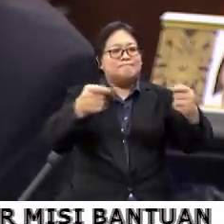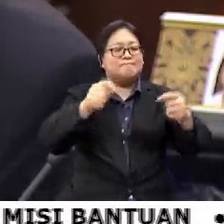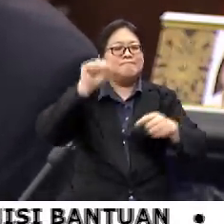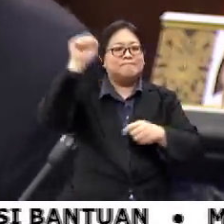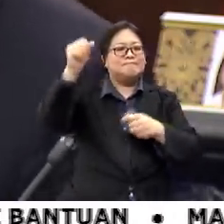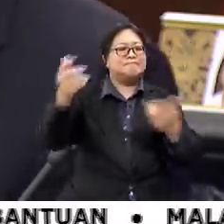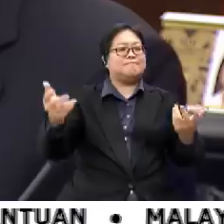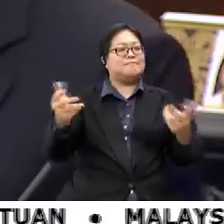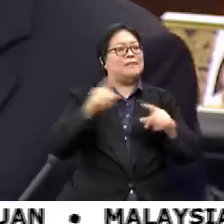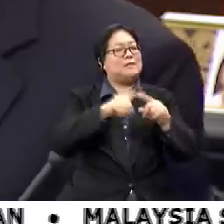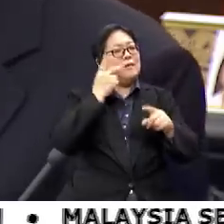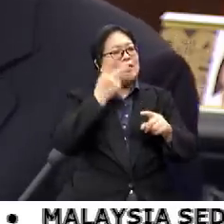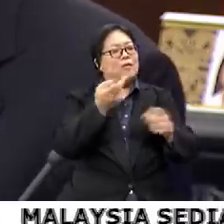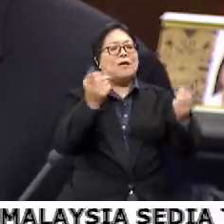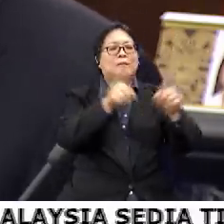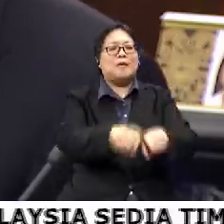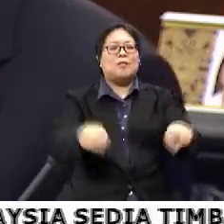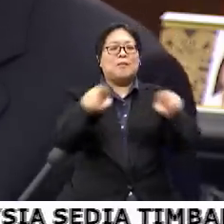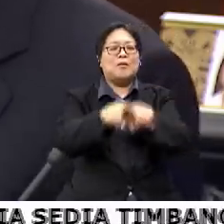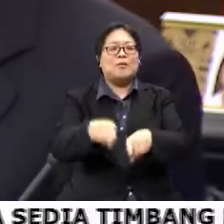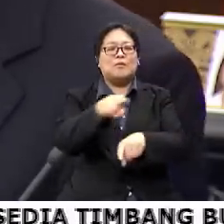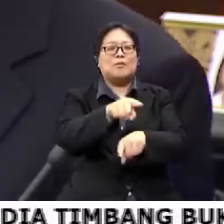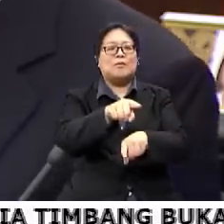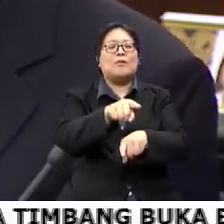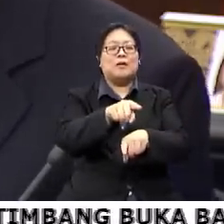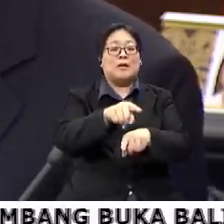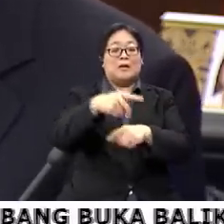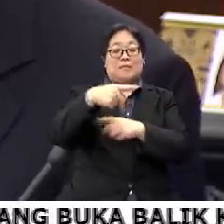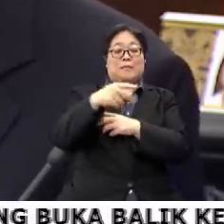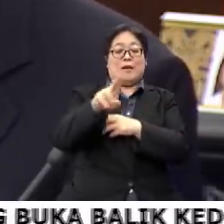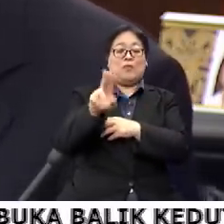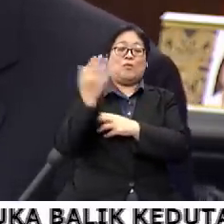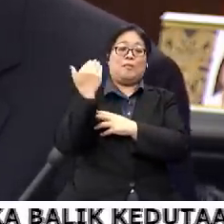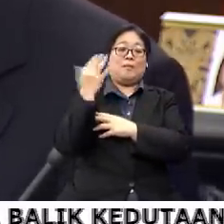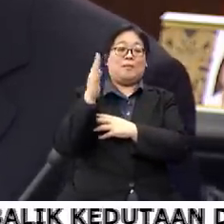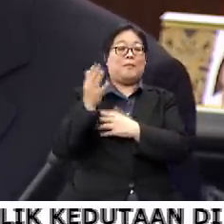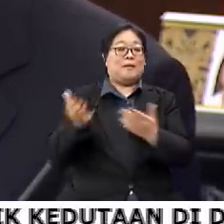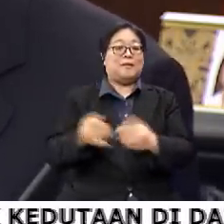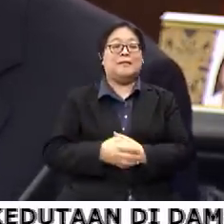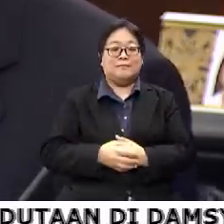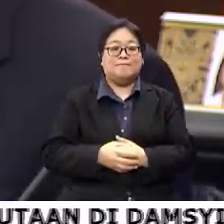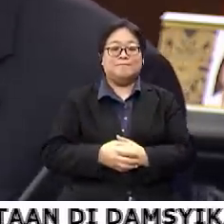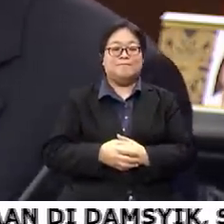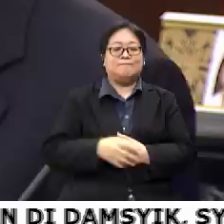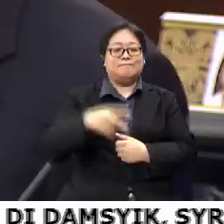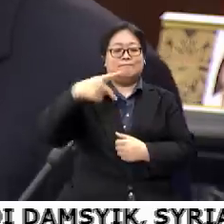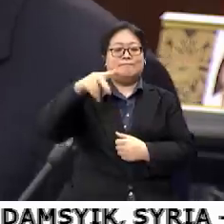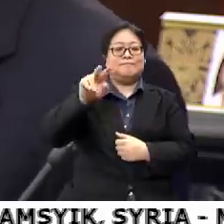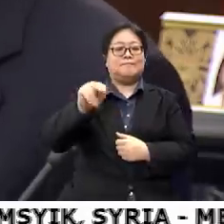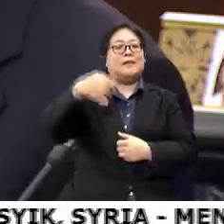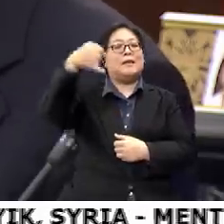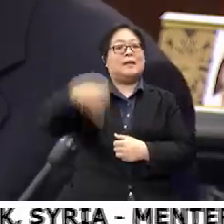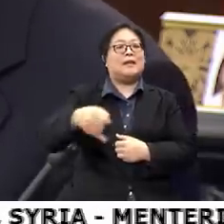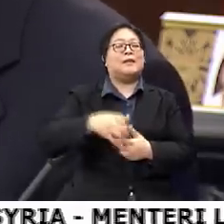Sabah. Selepas itu berlaku pula keadaan bila mana dalam pilihan raya baru-baru ini ke-15, Perikatan Nasional